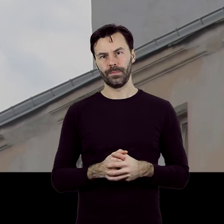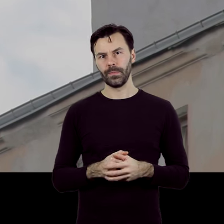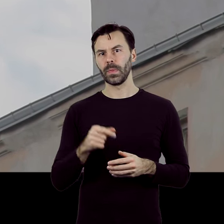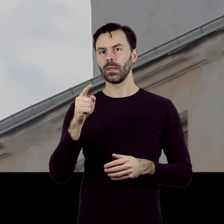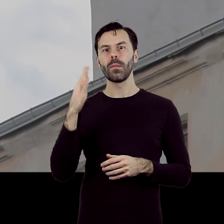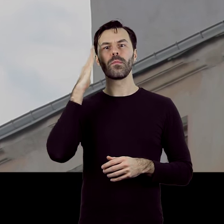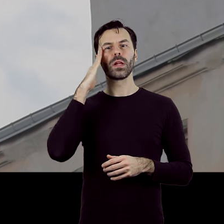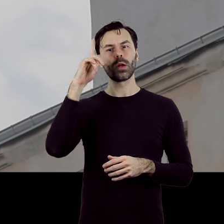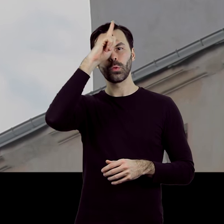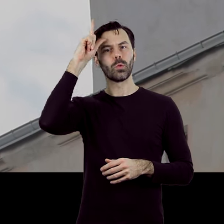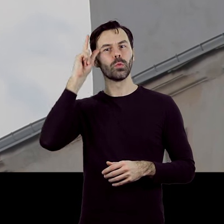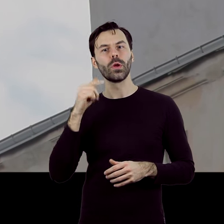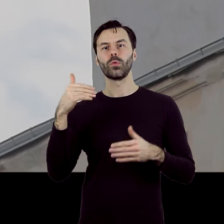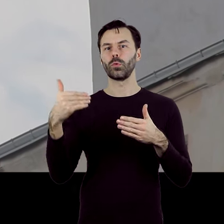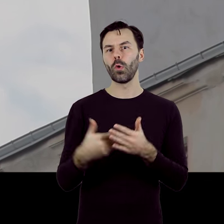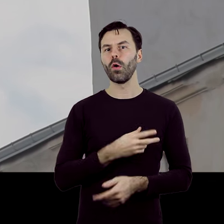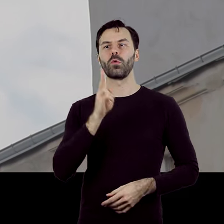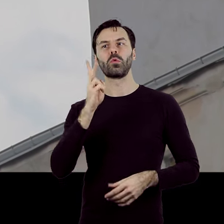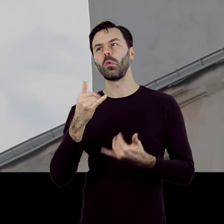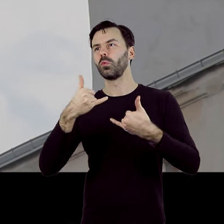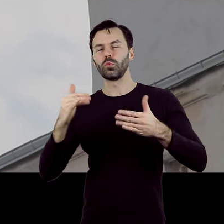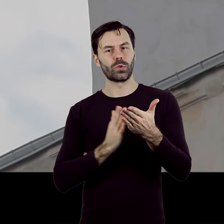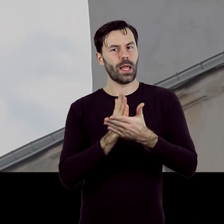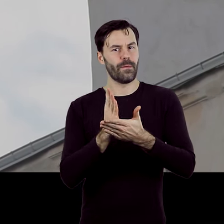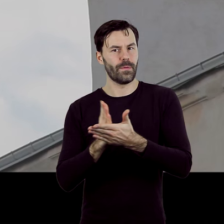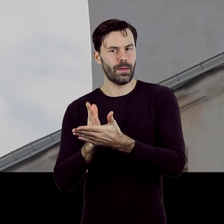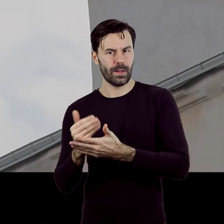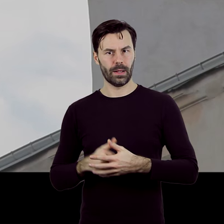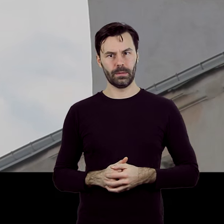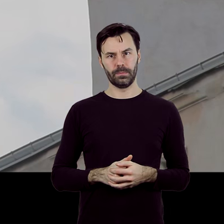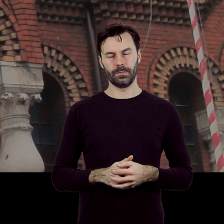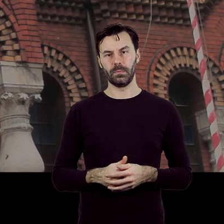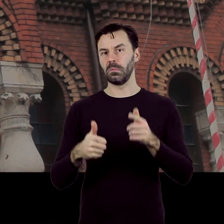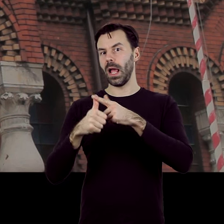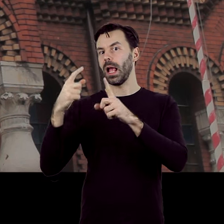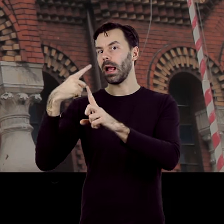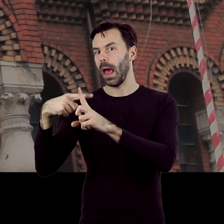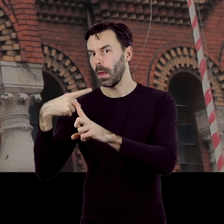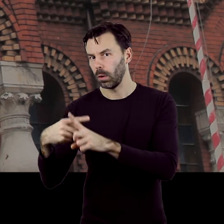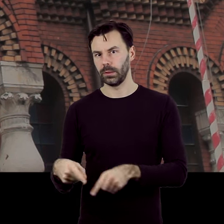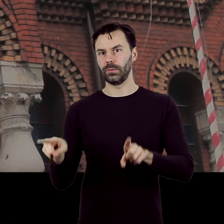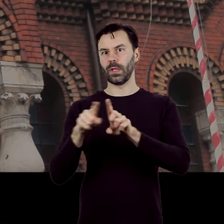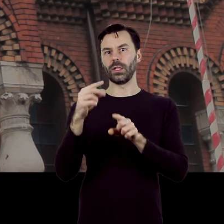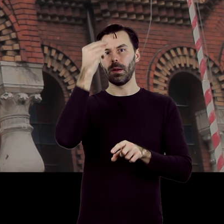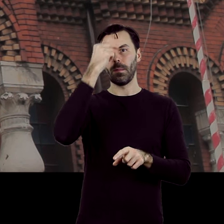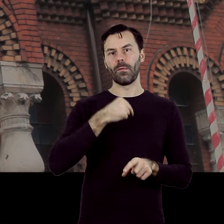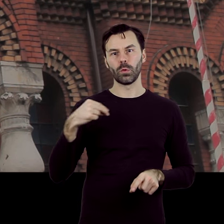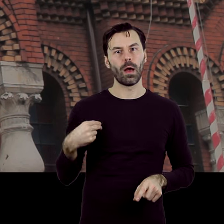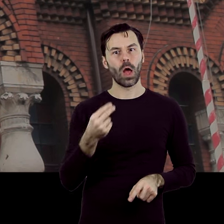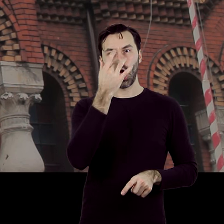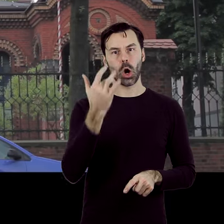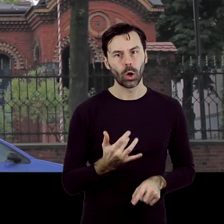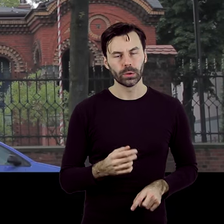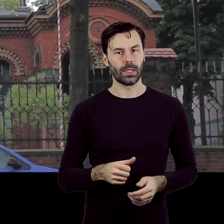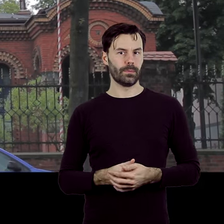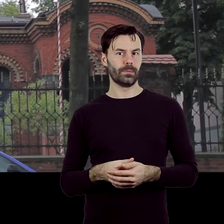Mieszkańcy nowej dzielnicy reprezentowali wiele wyznań i religii. Oprócz katolików byli również prawosławni Rosjanie z